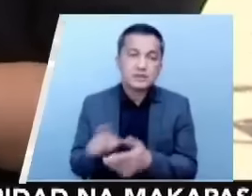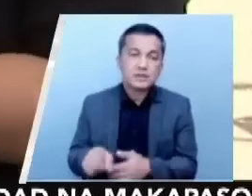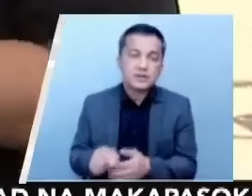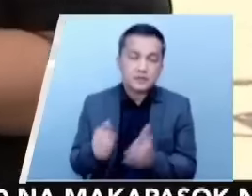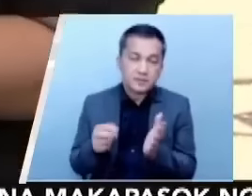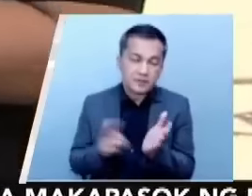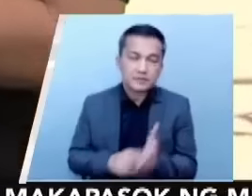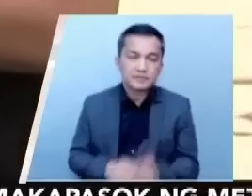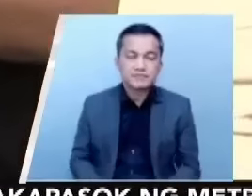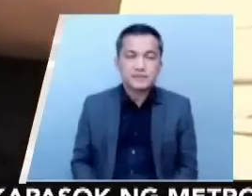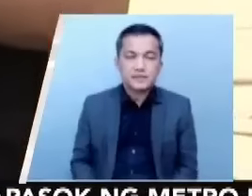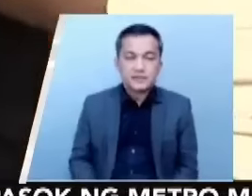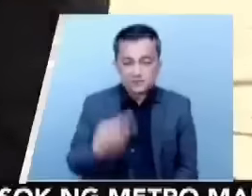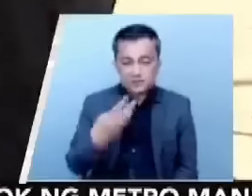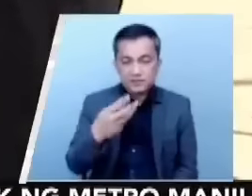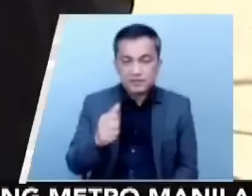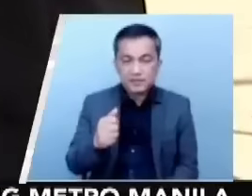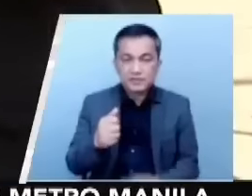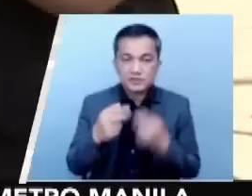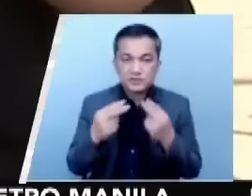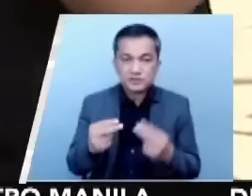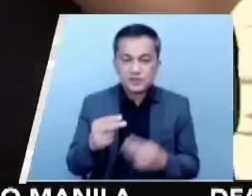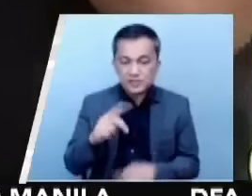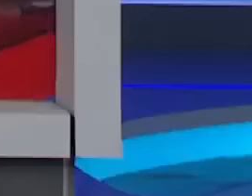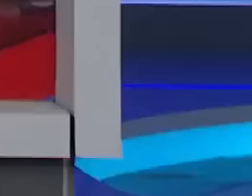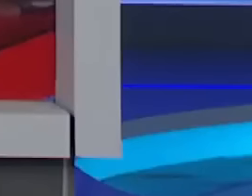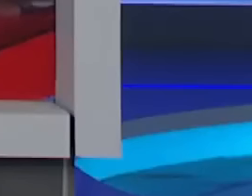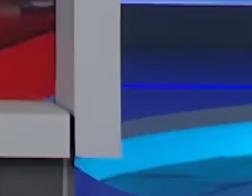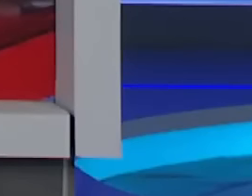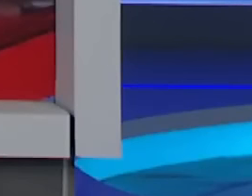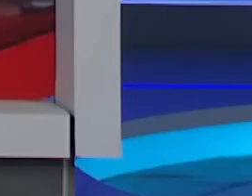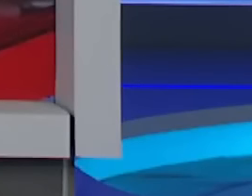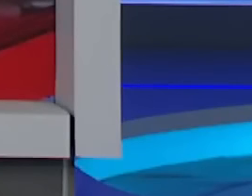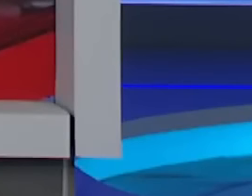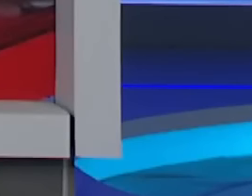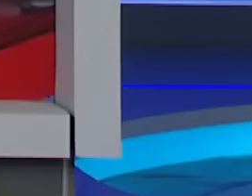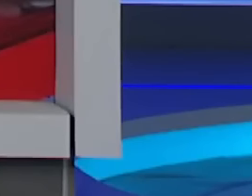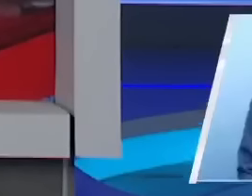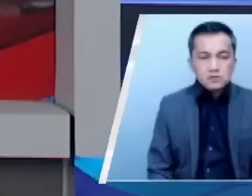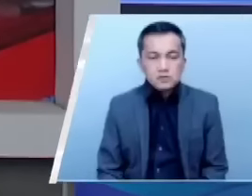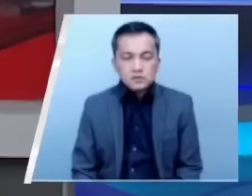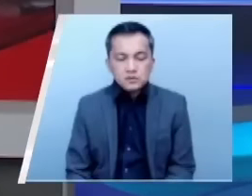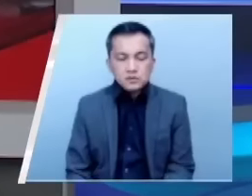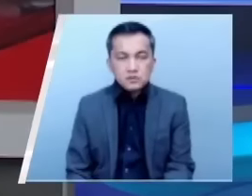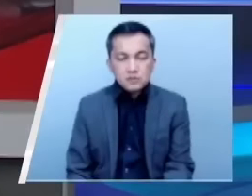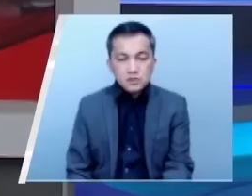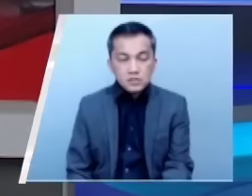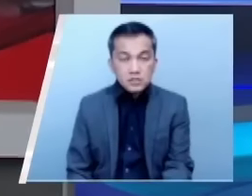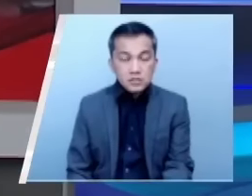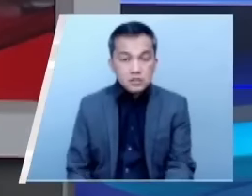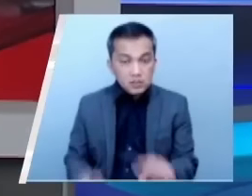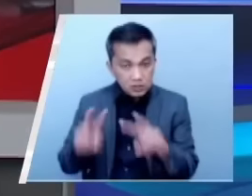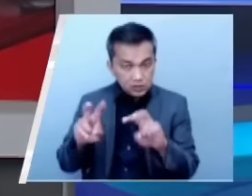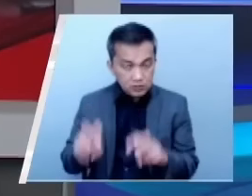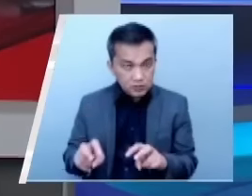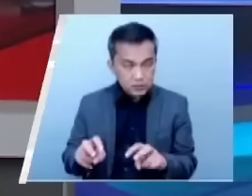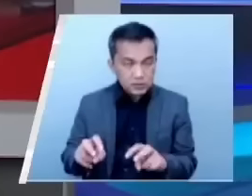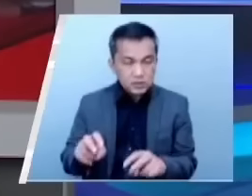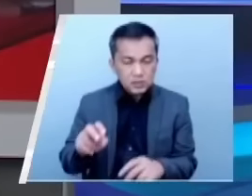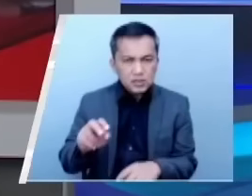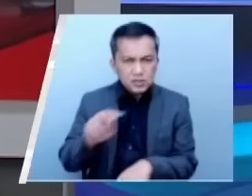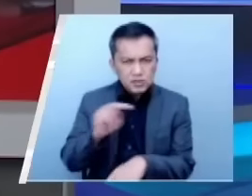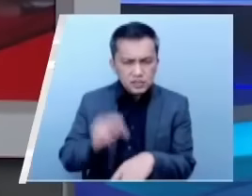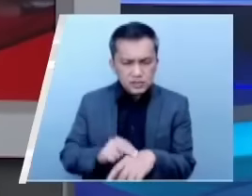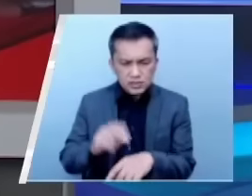News, Sandra Aguinaldo, nakatutok, 24 oras. Iniimbestigahan na ng National Commission of Senior